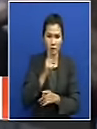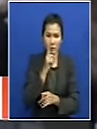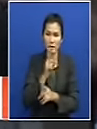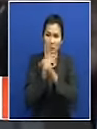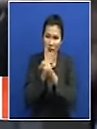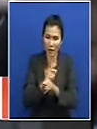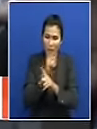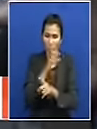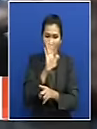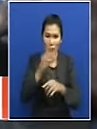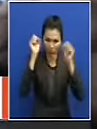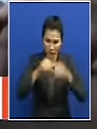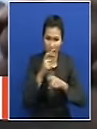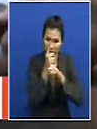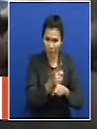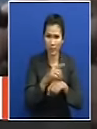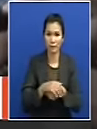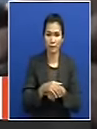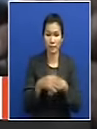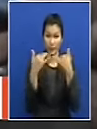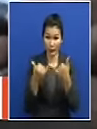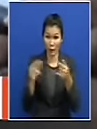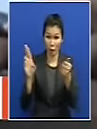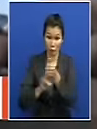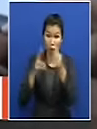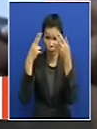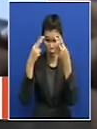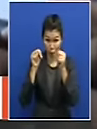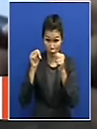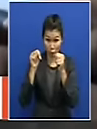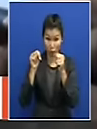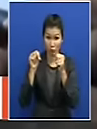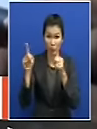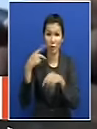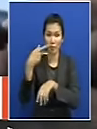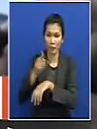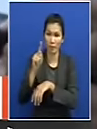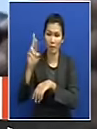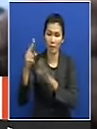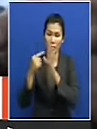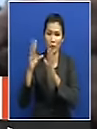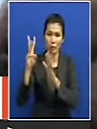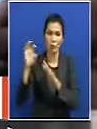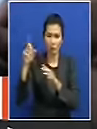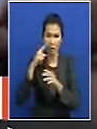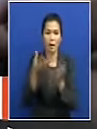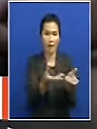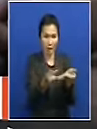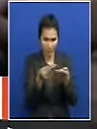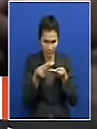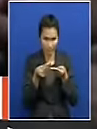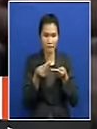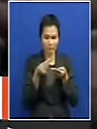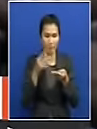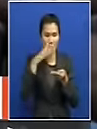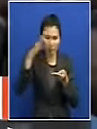ติของมหาเถรสมาคมไว้ซึ่งวันนี้ท่านรองนายกมนตรีท่านรองประวิตรวงษ์สุวรรณท่านก็รับข้อเรียกร้องของ